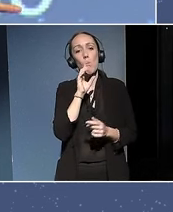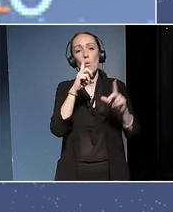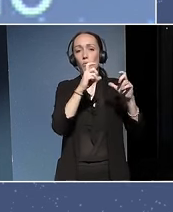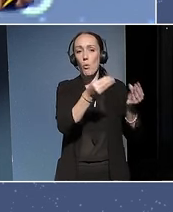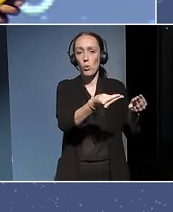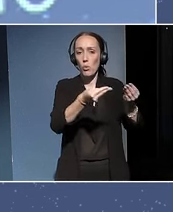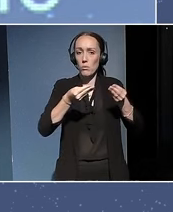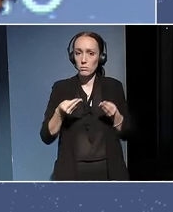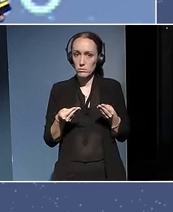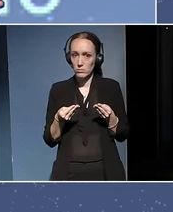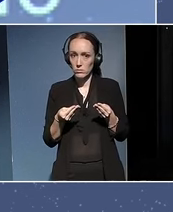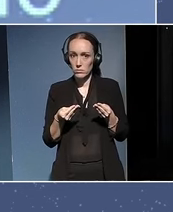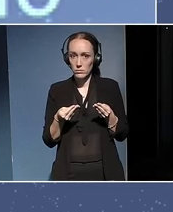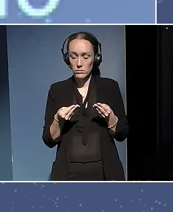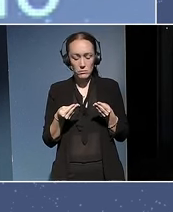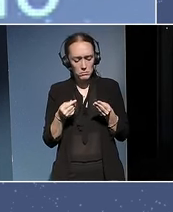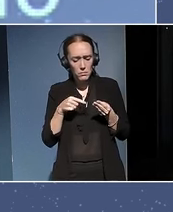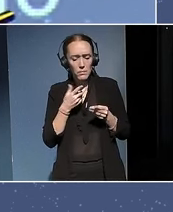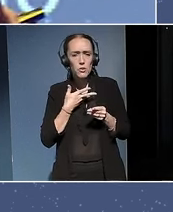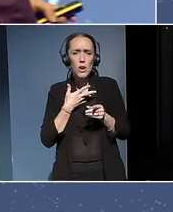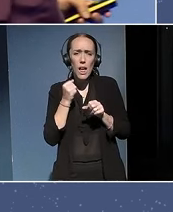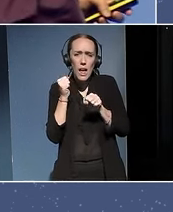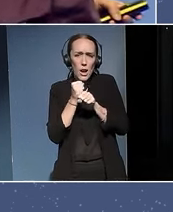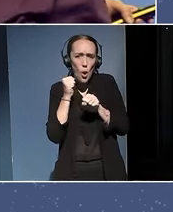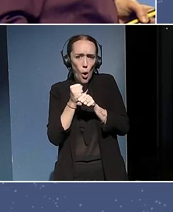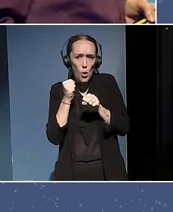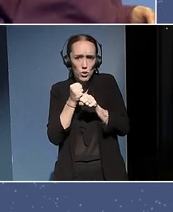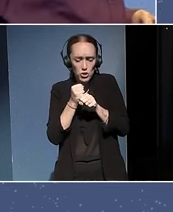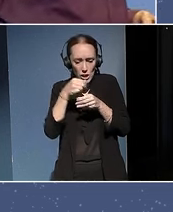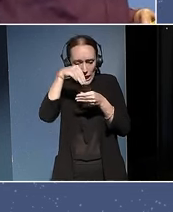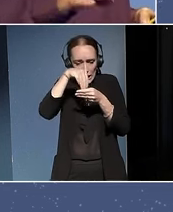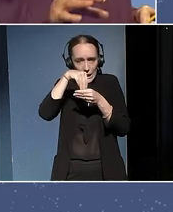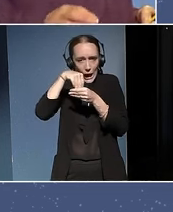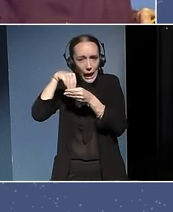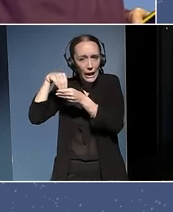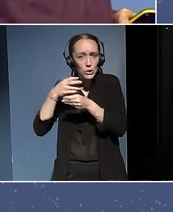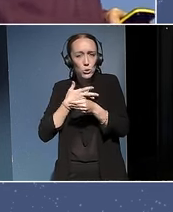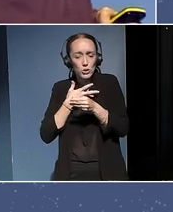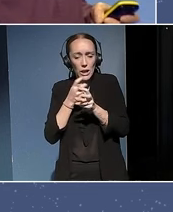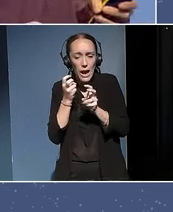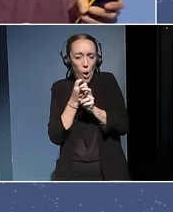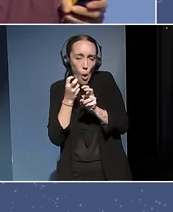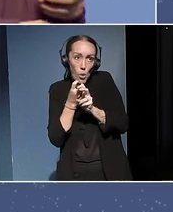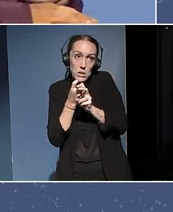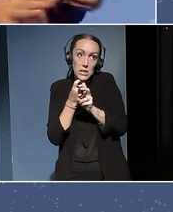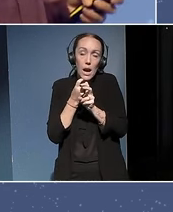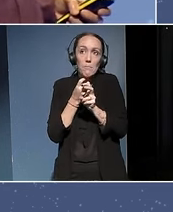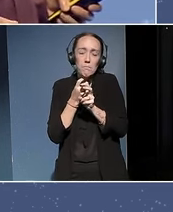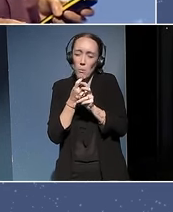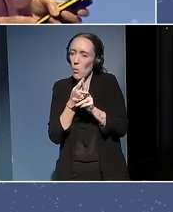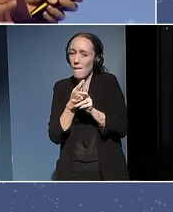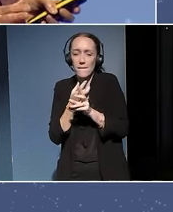di piccoli pezzi di roccia con all'interno delle ossa che assomigliavano Anzi erano Direi